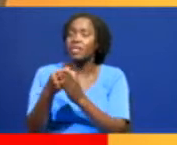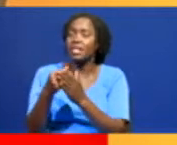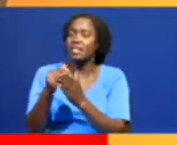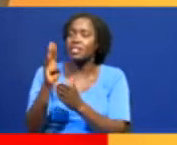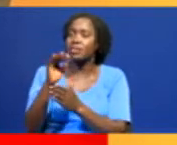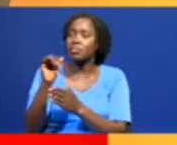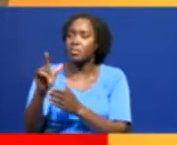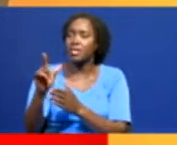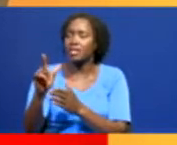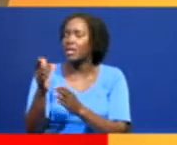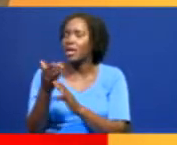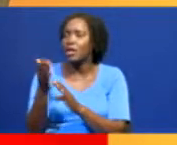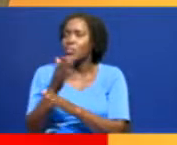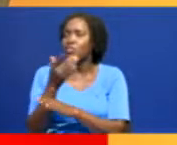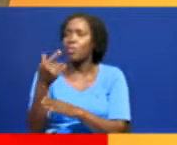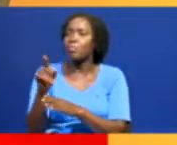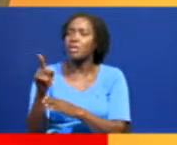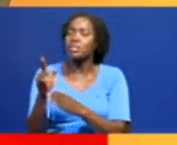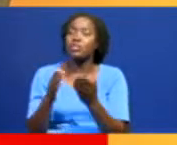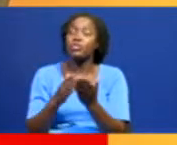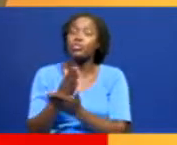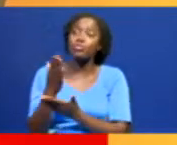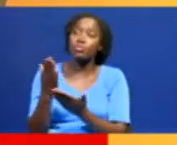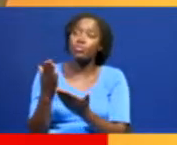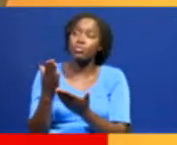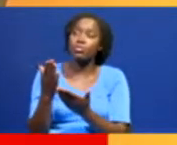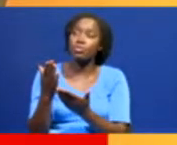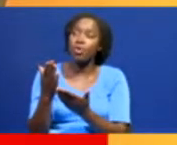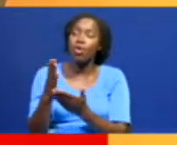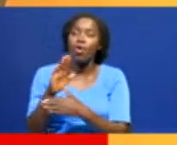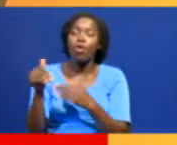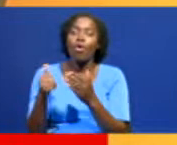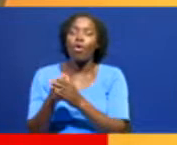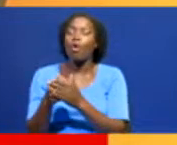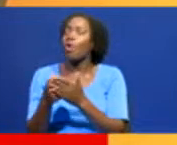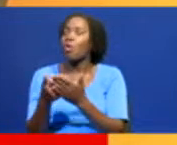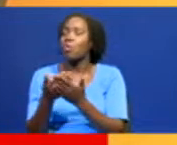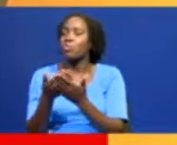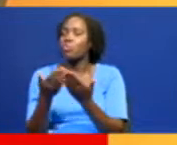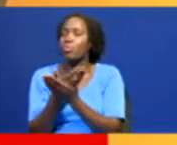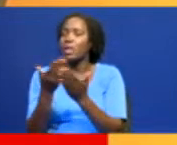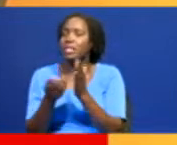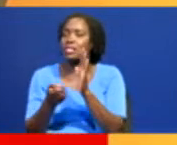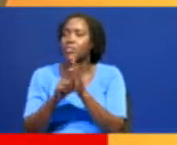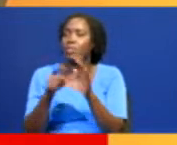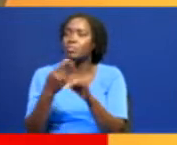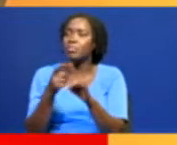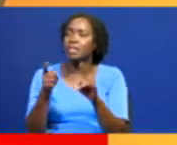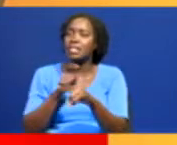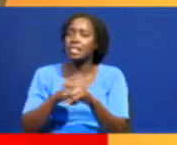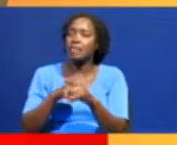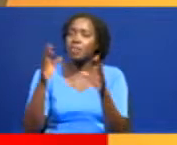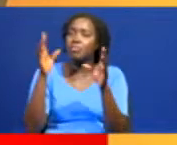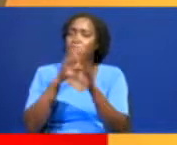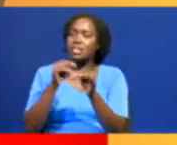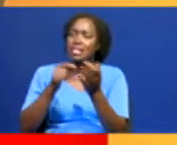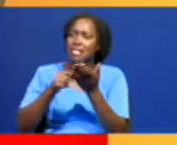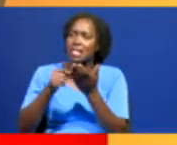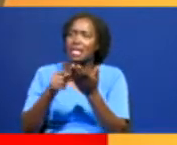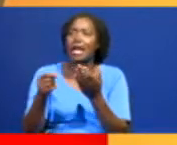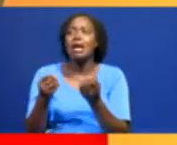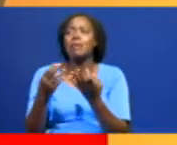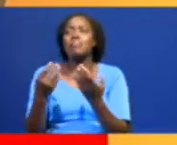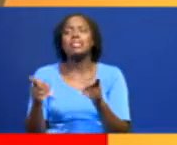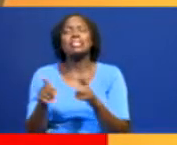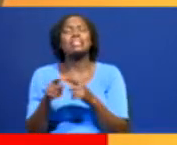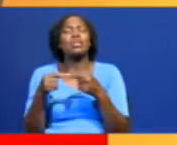Bill ilipita katika mielekeo zote ambazo zinahitajika. Lakini rais alipotia sahihi, tulikuwa na wengi ambao bado